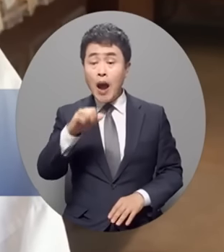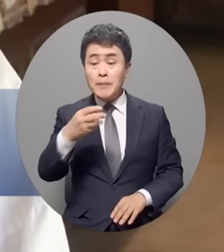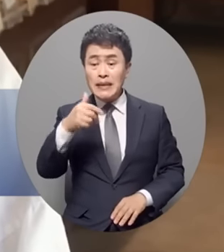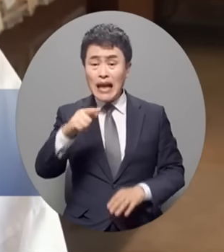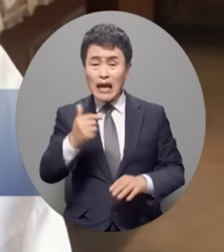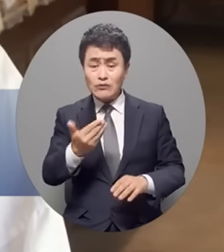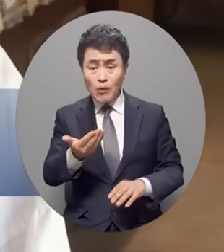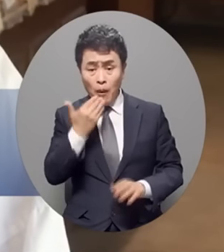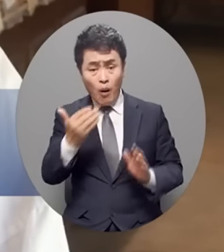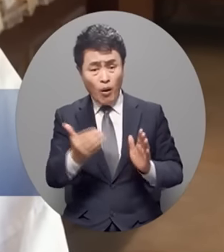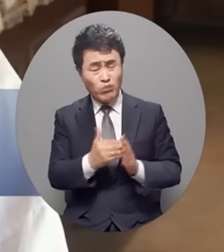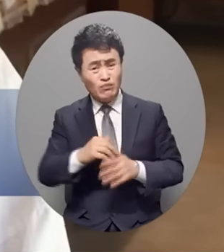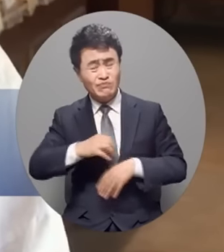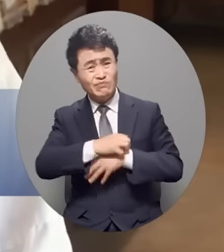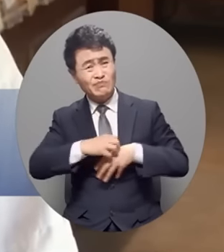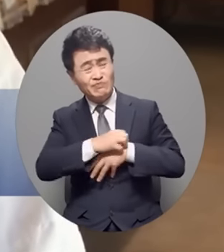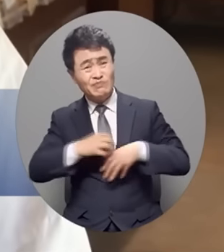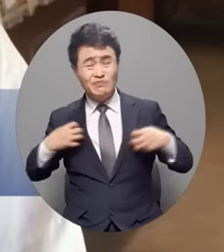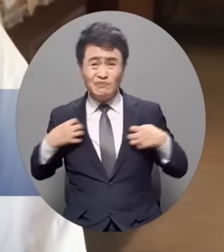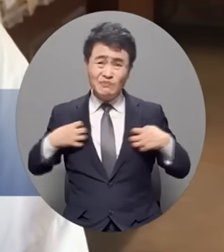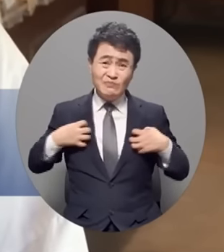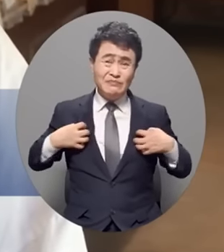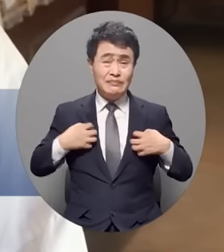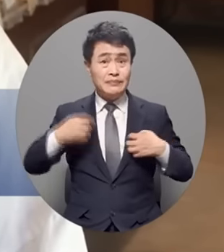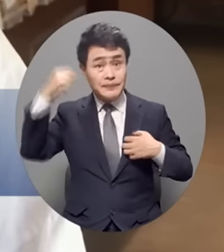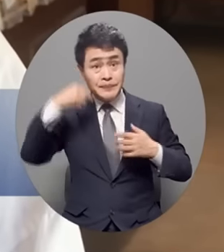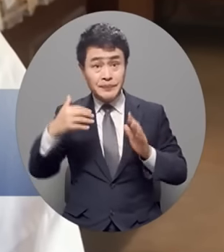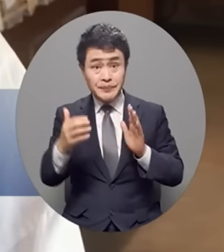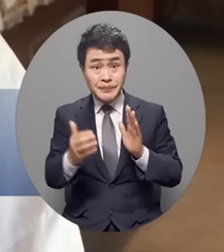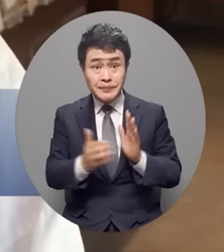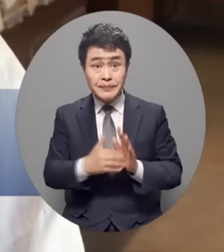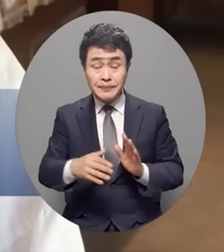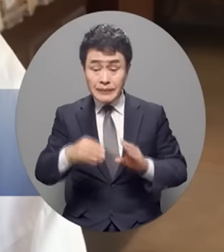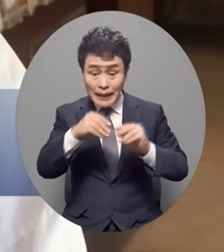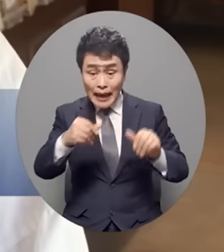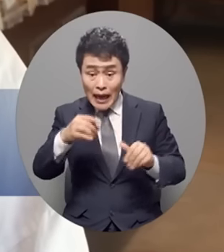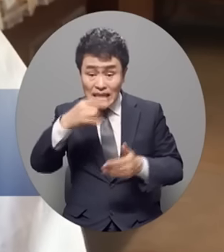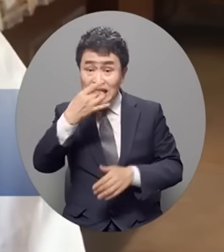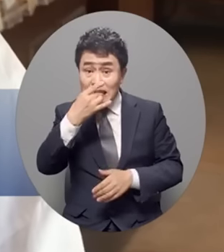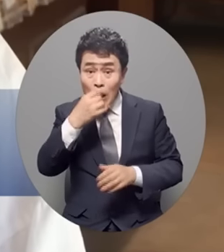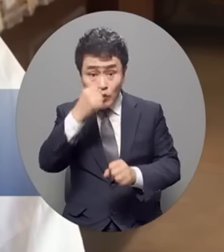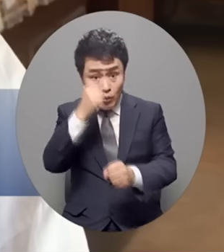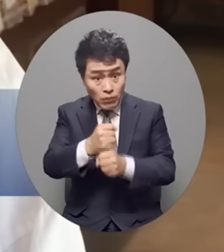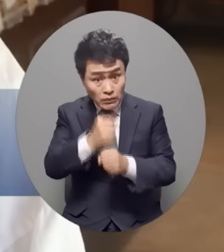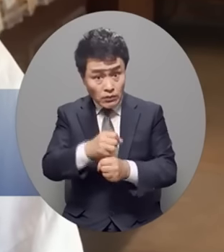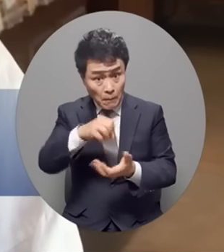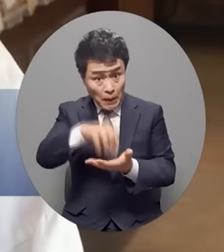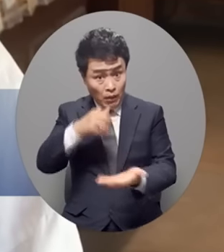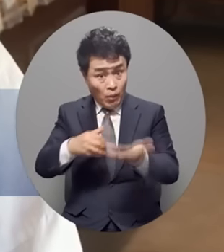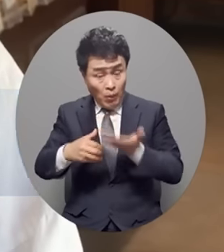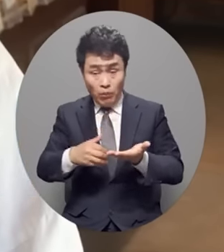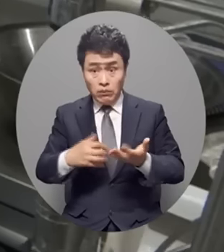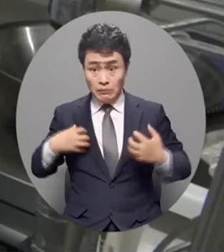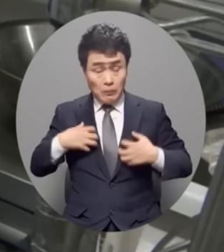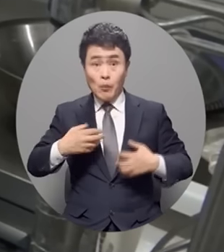느끼는데 가루쌀빵으로 만든 제품을 먹이니 그런 간지러움을 이야기하지